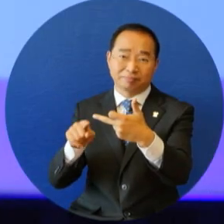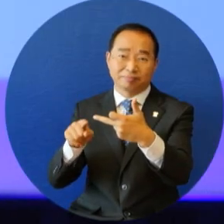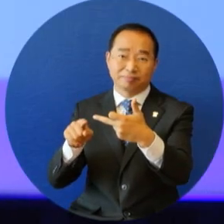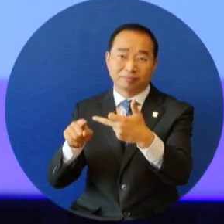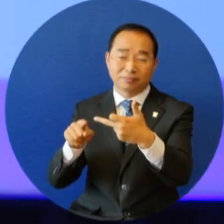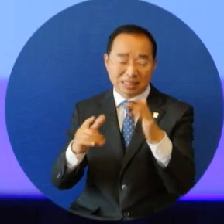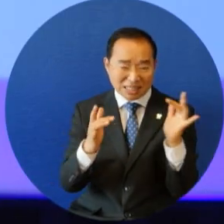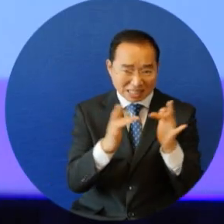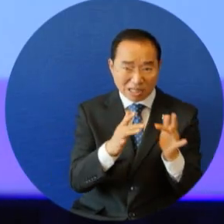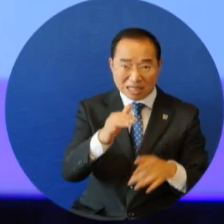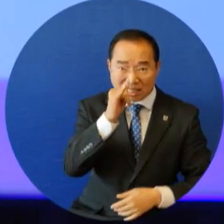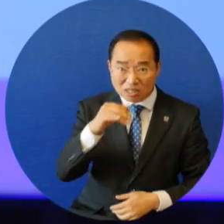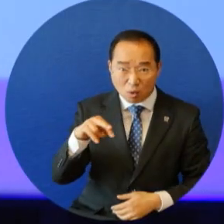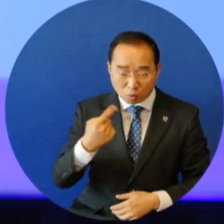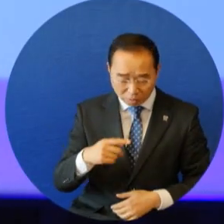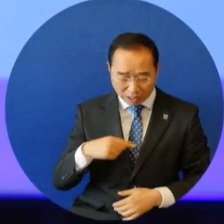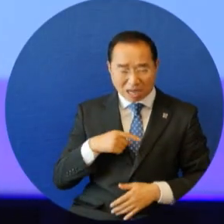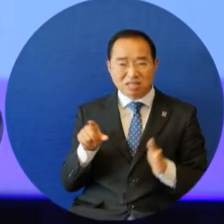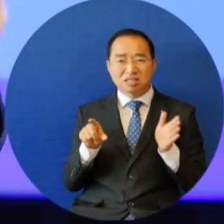인터넷이 있는 환경에서도